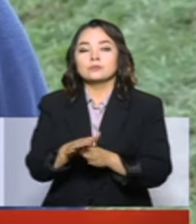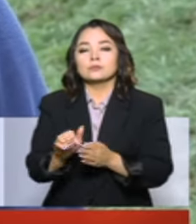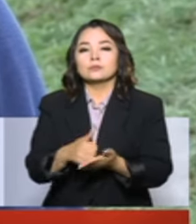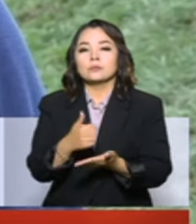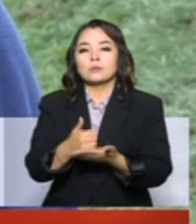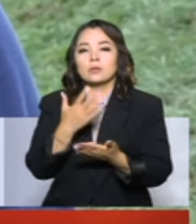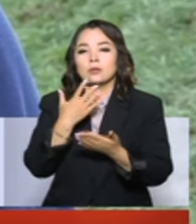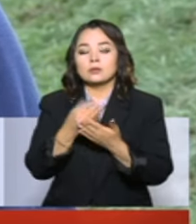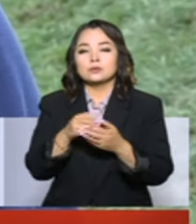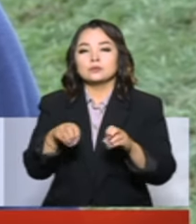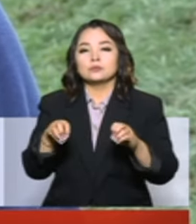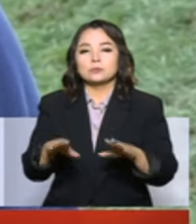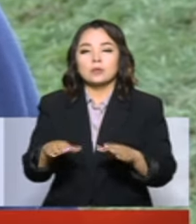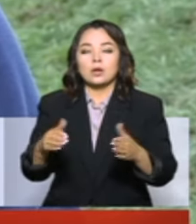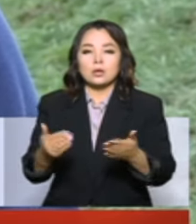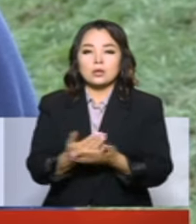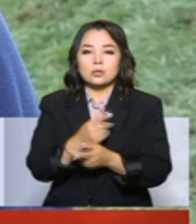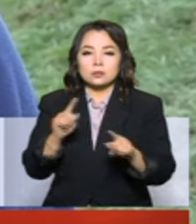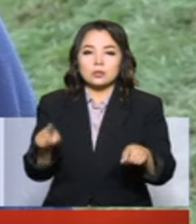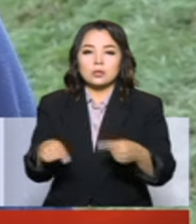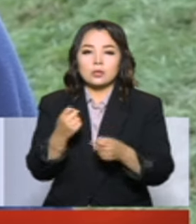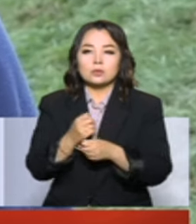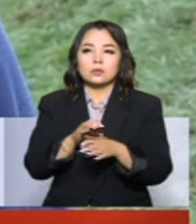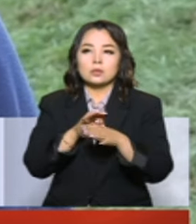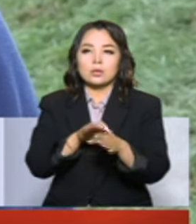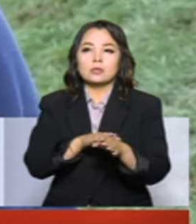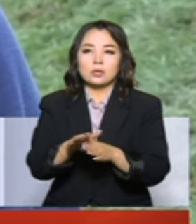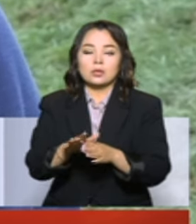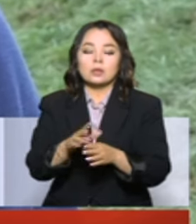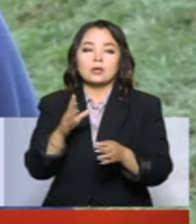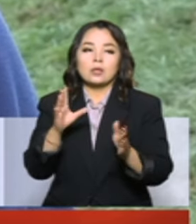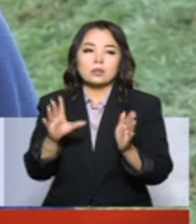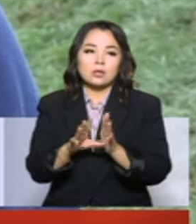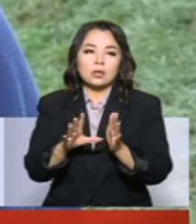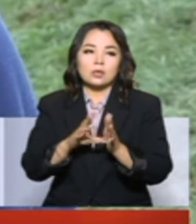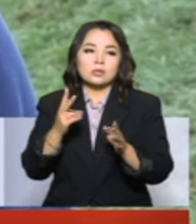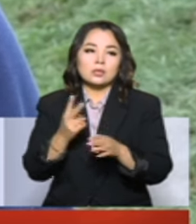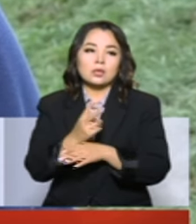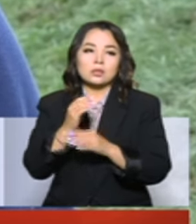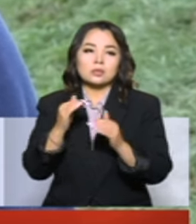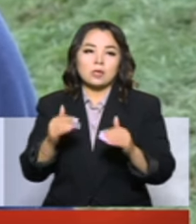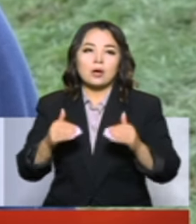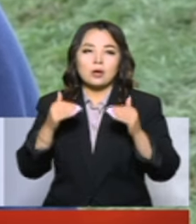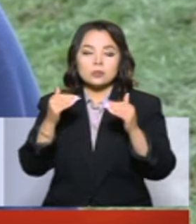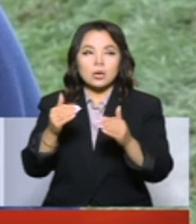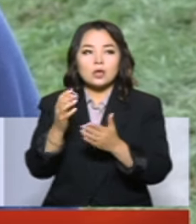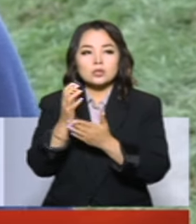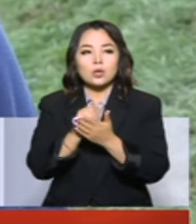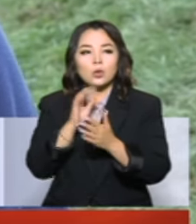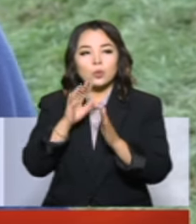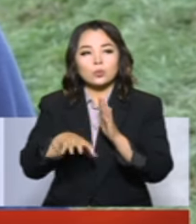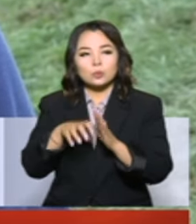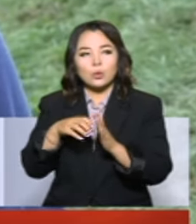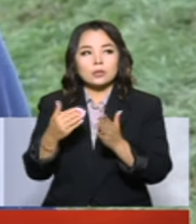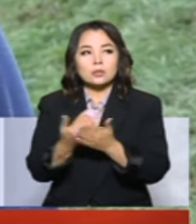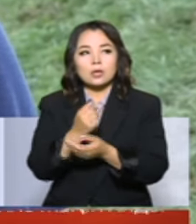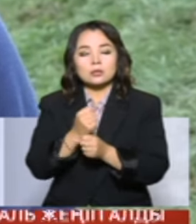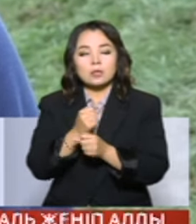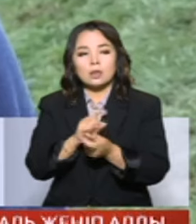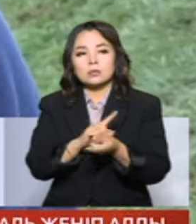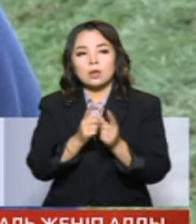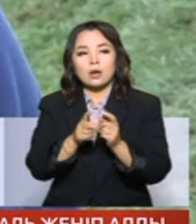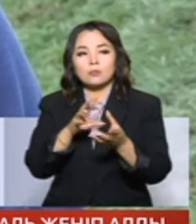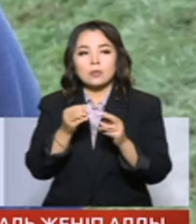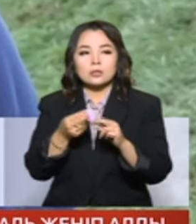Әкімдіктің шешімімен қайта жаңғырту бойынша қуаттылығын екесе арттыра отырып, сорғы құрылғыларын ауыстыру, резервуарларды жаңалау, 4 жаңа ұңғыма